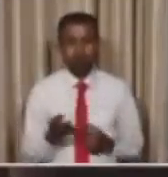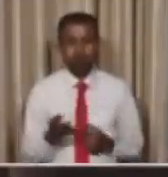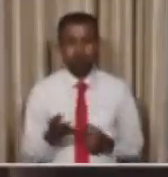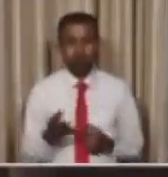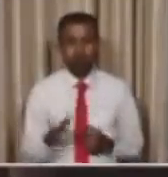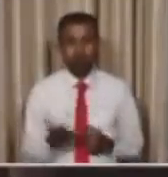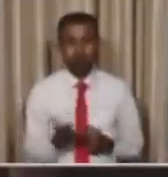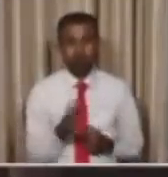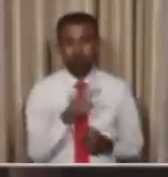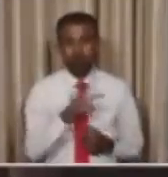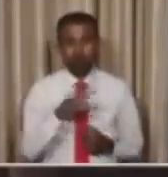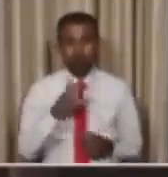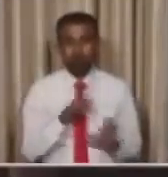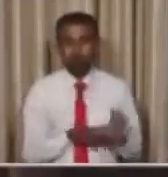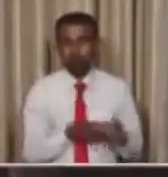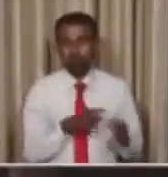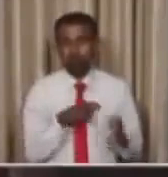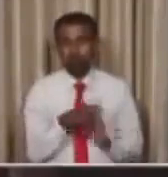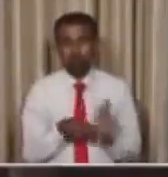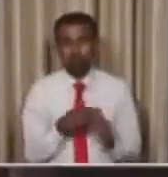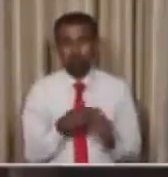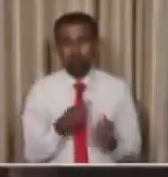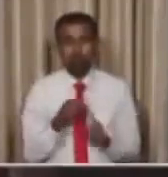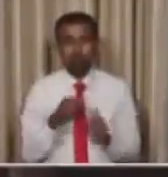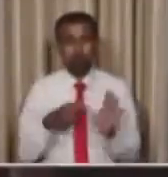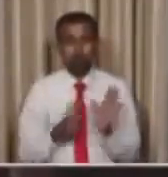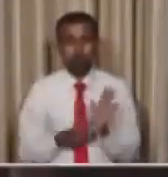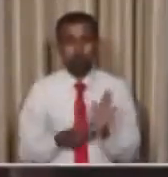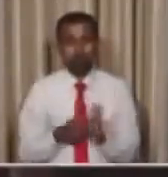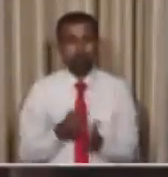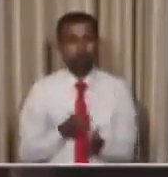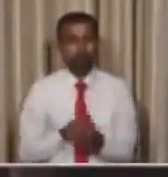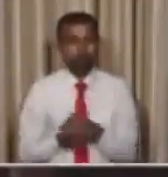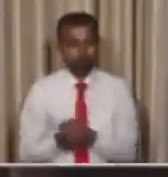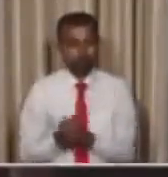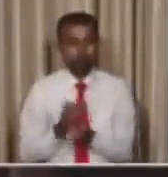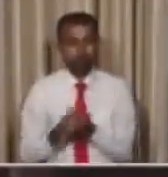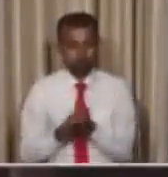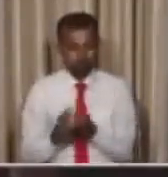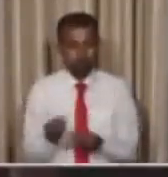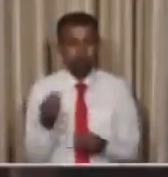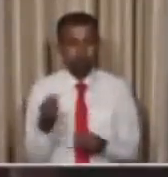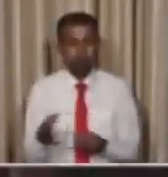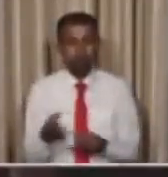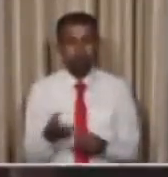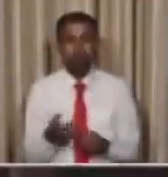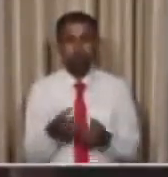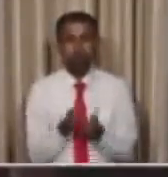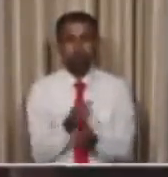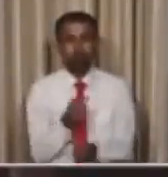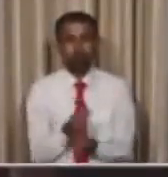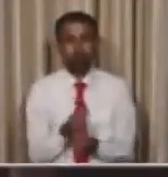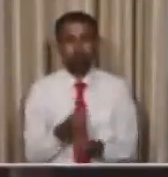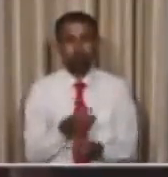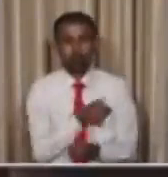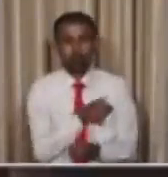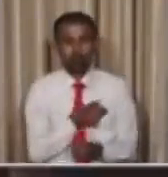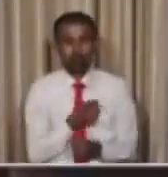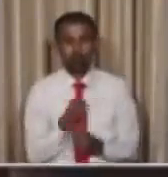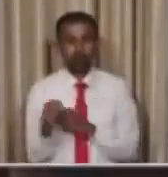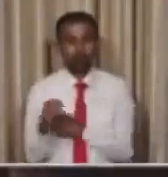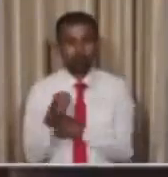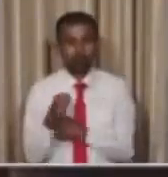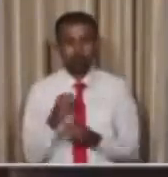1948 ඉඳන් අපේ රටේ තිබුණා පලස්තීනය වෙනුවෙන් අපි සහයෝගය දෙන ප්‍රතිපත්තියක්. මොන රාජ්‍ය නායකයා මේ රටේ බලයේ